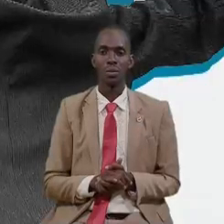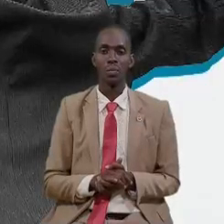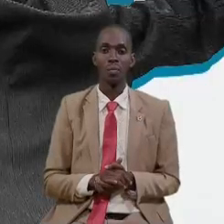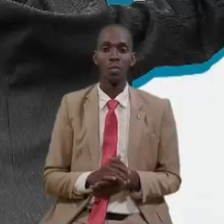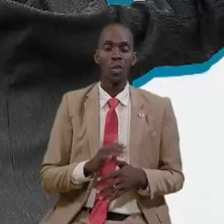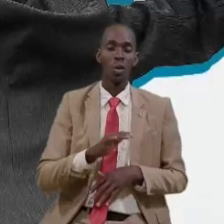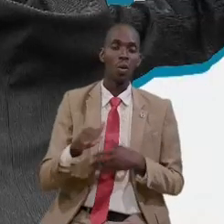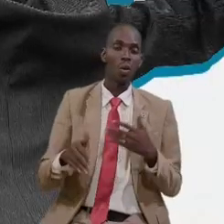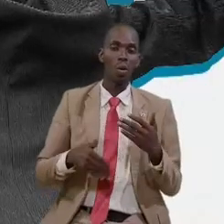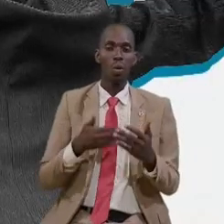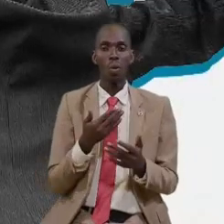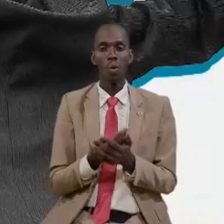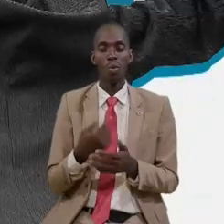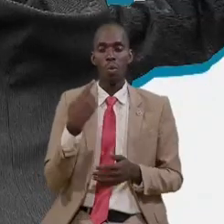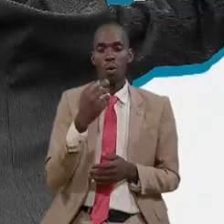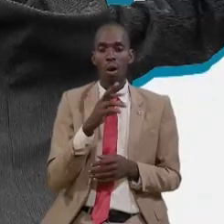Tous ceux qui sont en ligne,